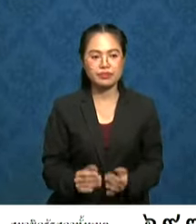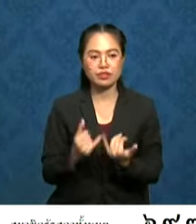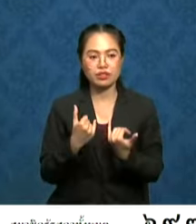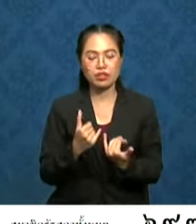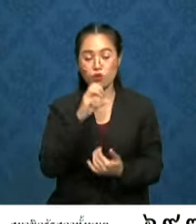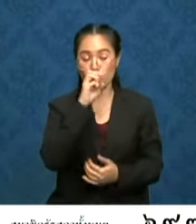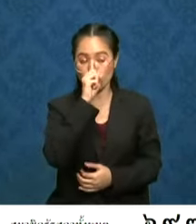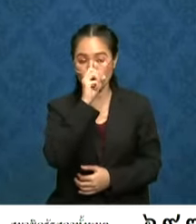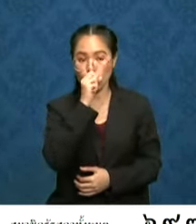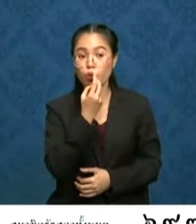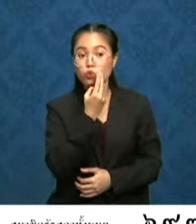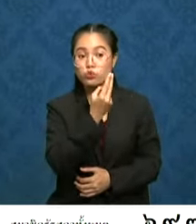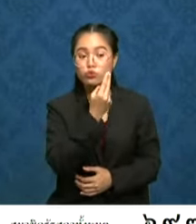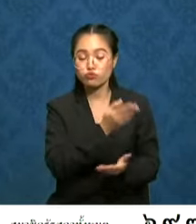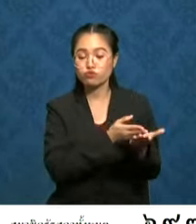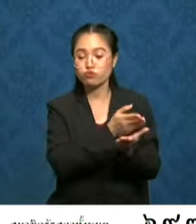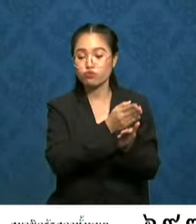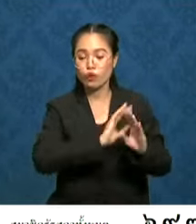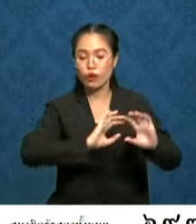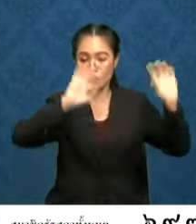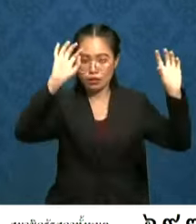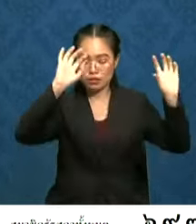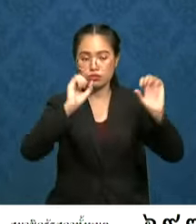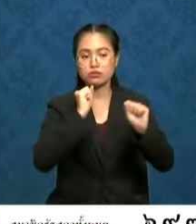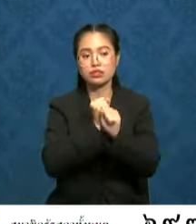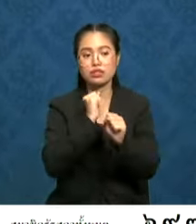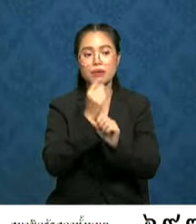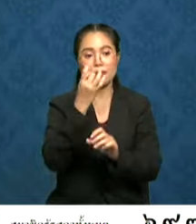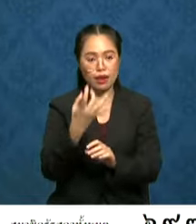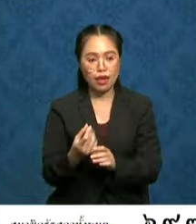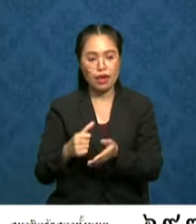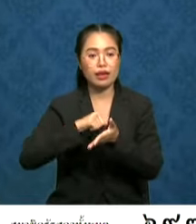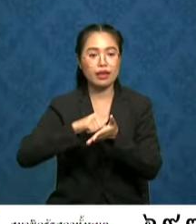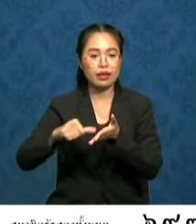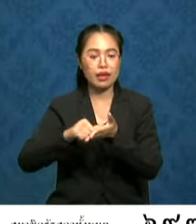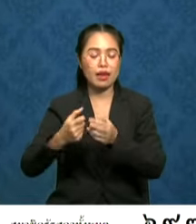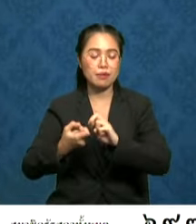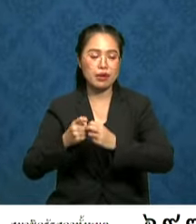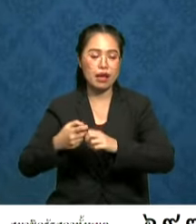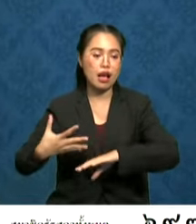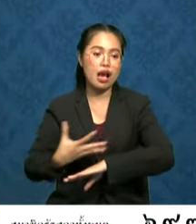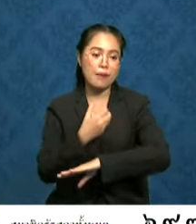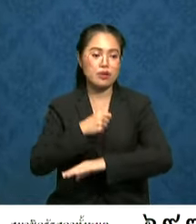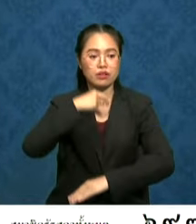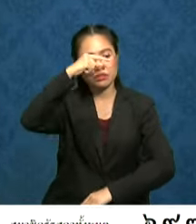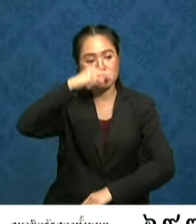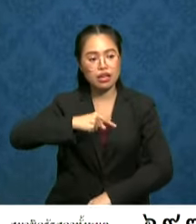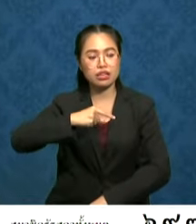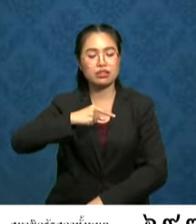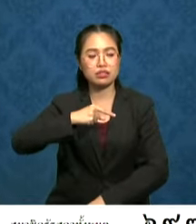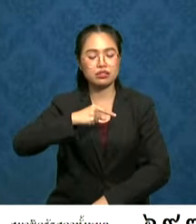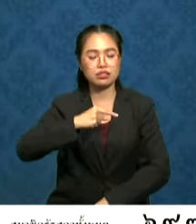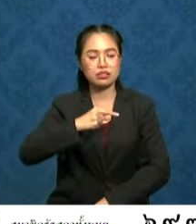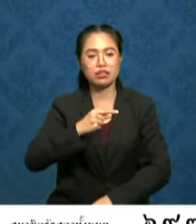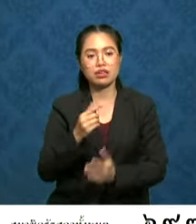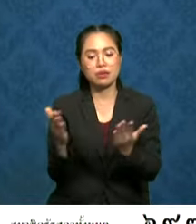ค่ะว่ารัฐบาลจะทำอะไรบ้างเพื่อที่จะแก้ไขปัญหาการเมืองให้กับประเทศนี้ในหน้าที่